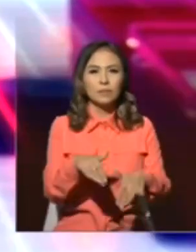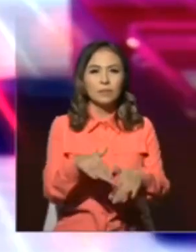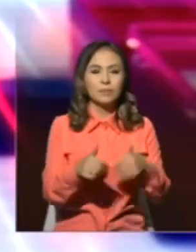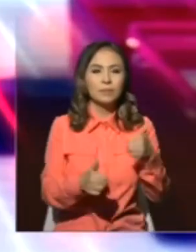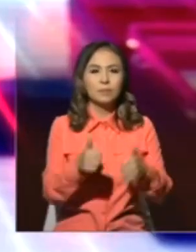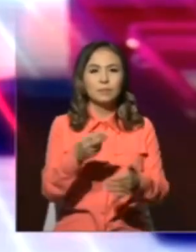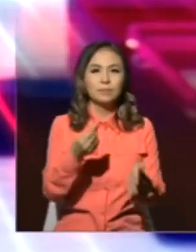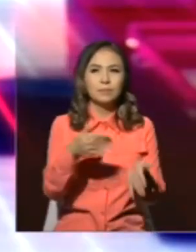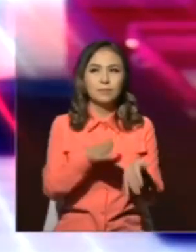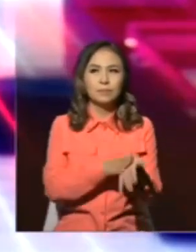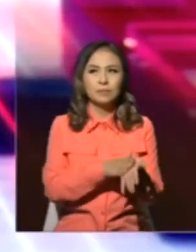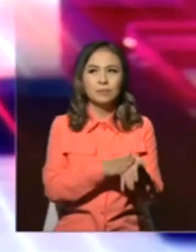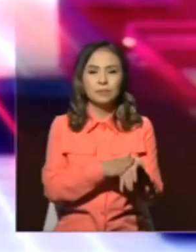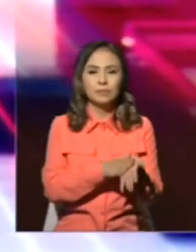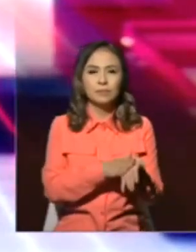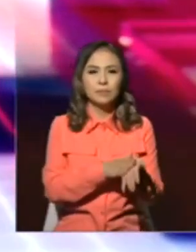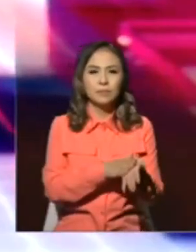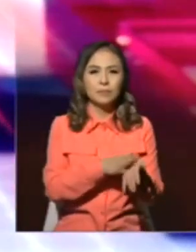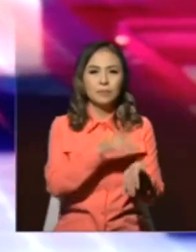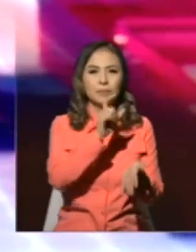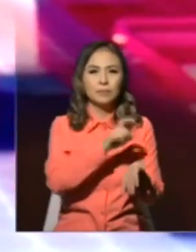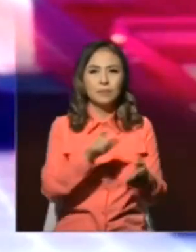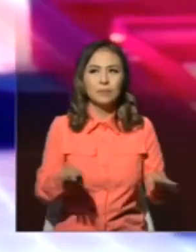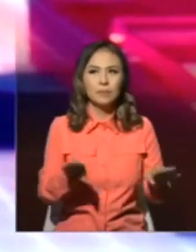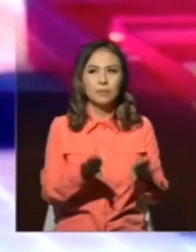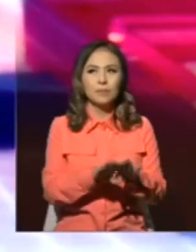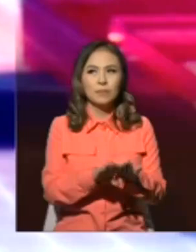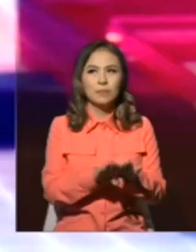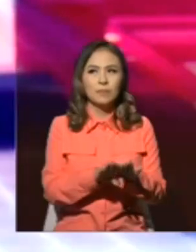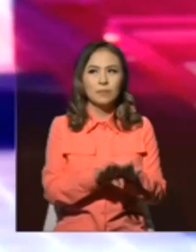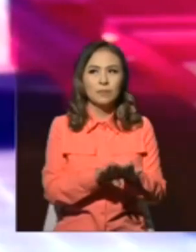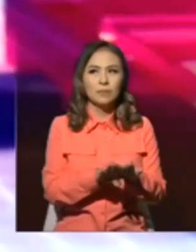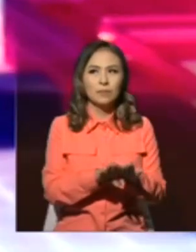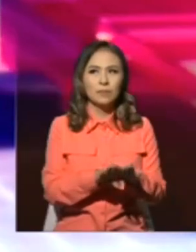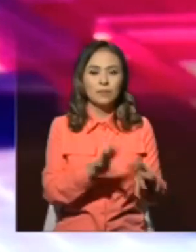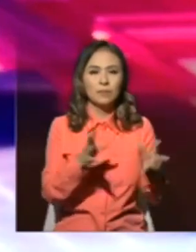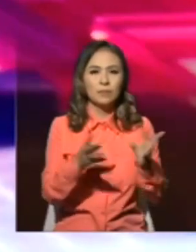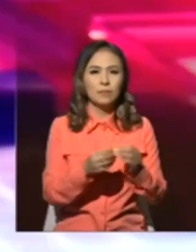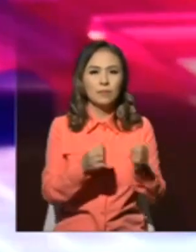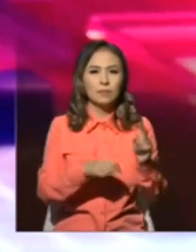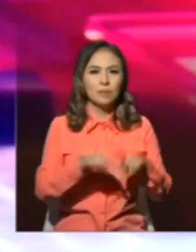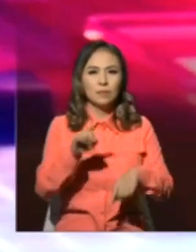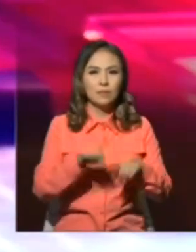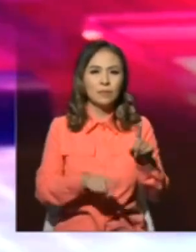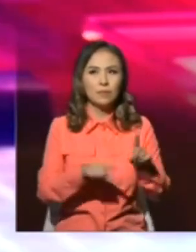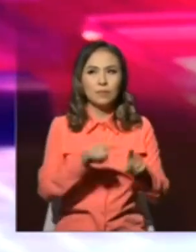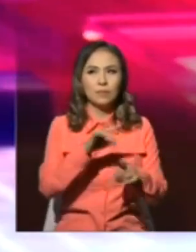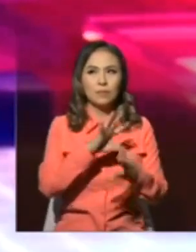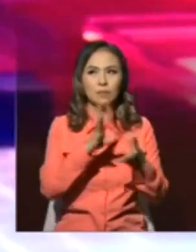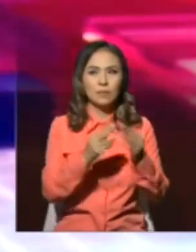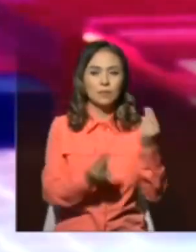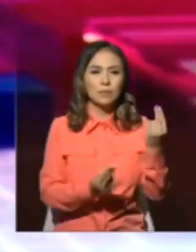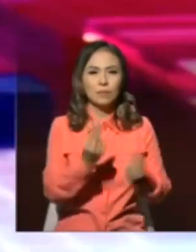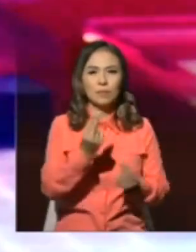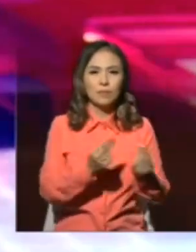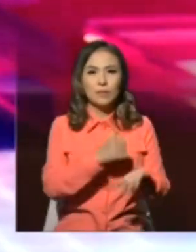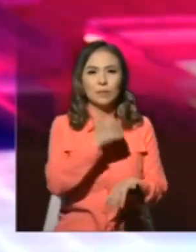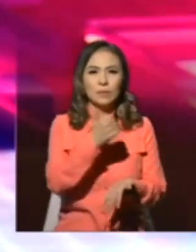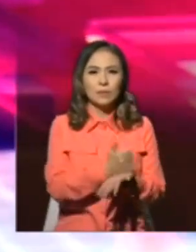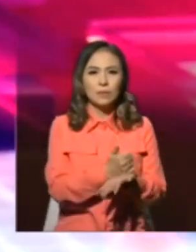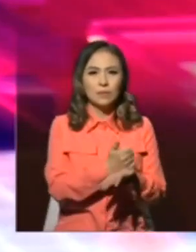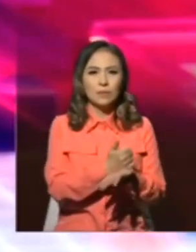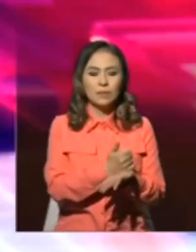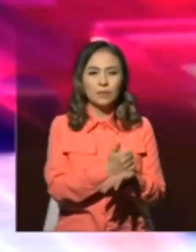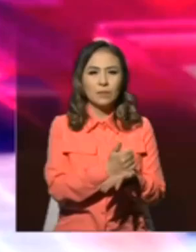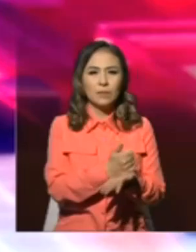деп, басындағы бағынан айырылған жақындарымыз, достарымыз да аз емес. Ендеше құмар ойынның құрығына